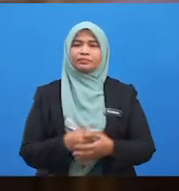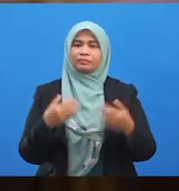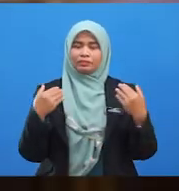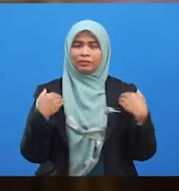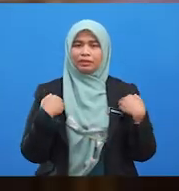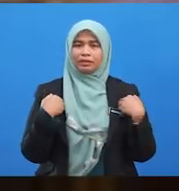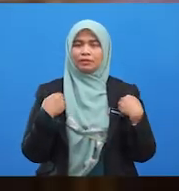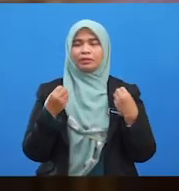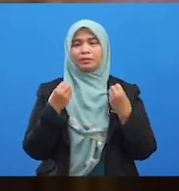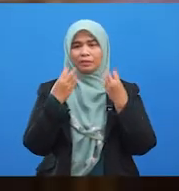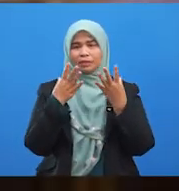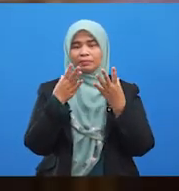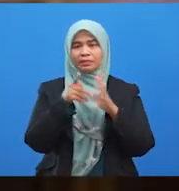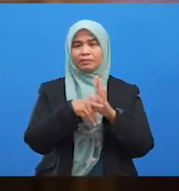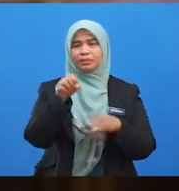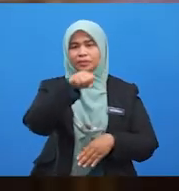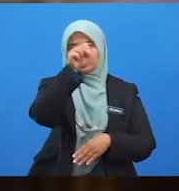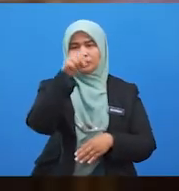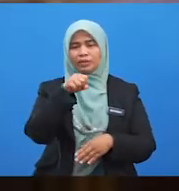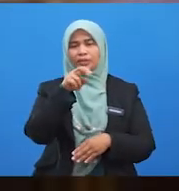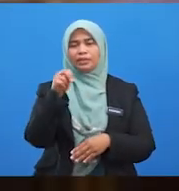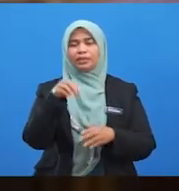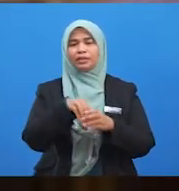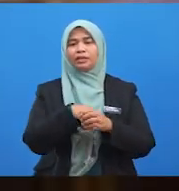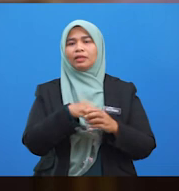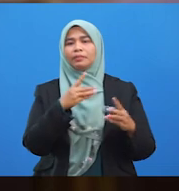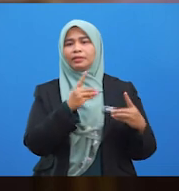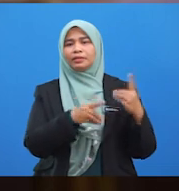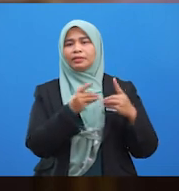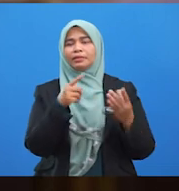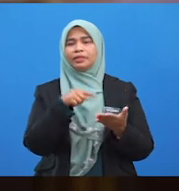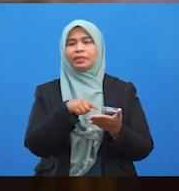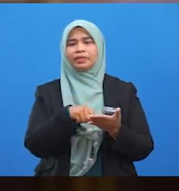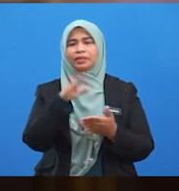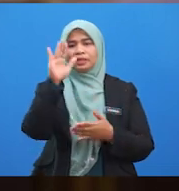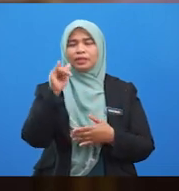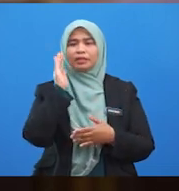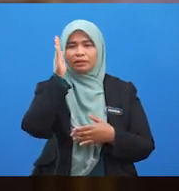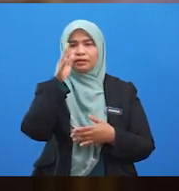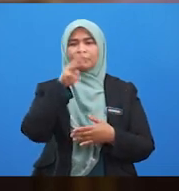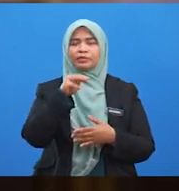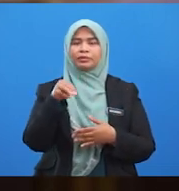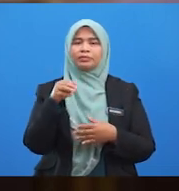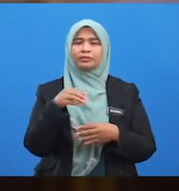Terdapat beberapa persoalan dalam drama ini yang akan murid-murid pelajari.